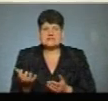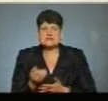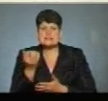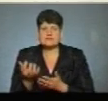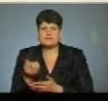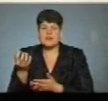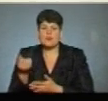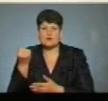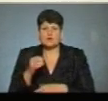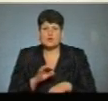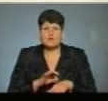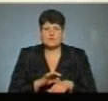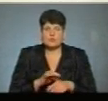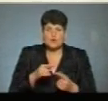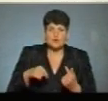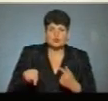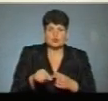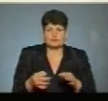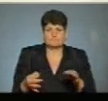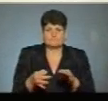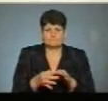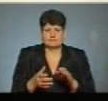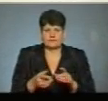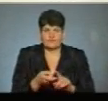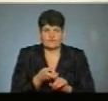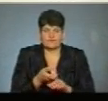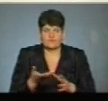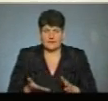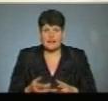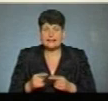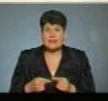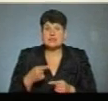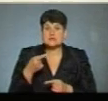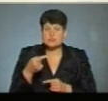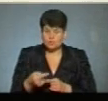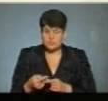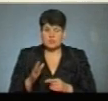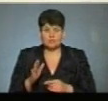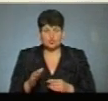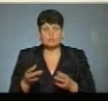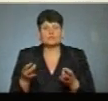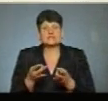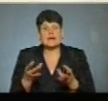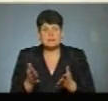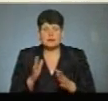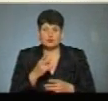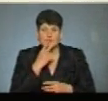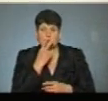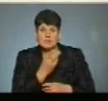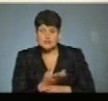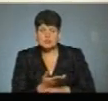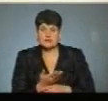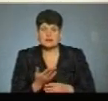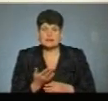виявляти інфікованих з кола дотичних. В зв'язку з тим, наступна партія буде йти вже по потребі, де